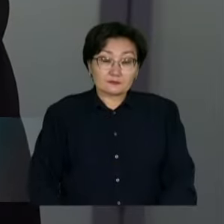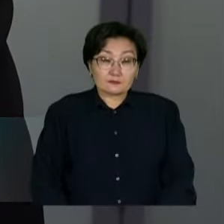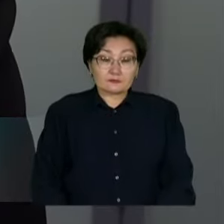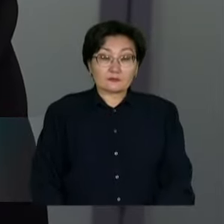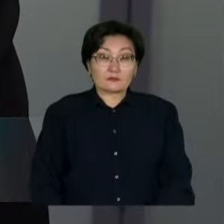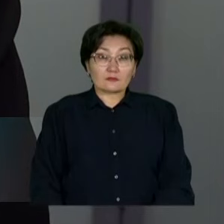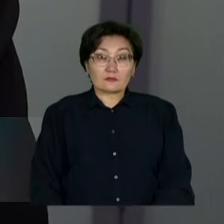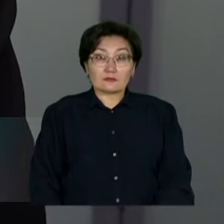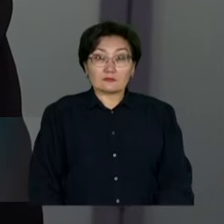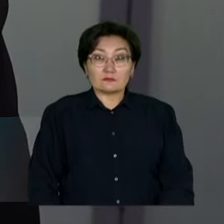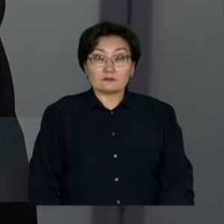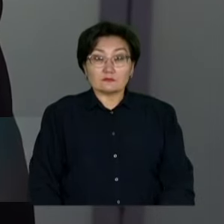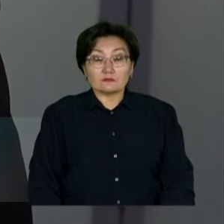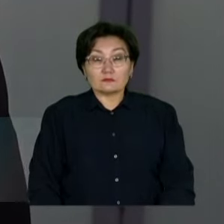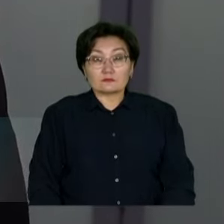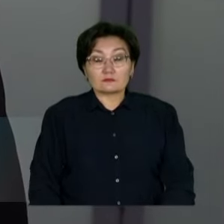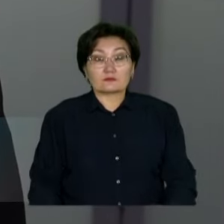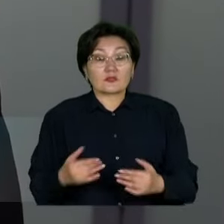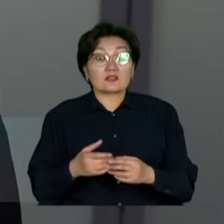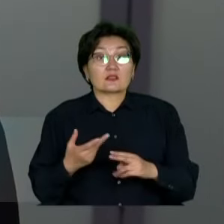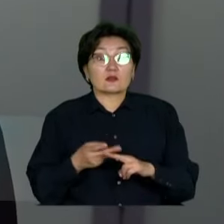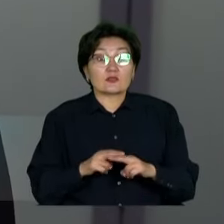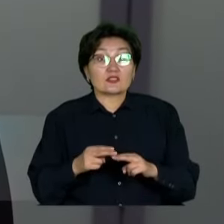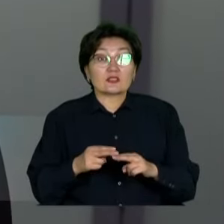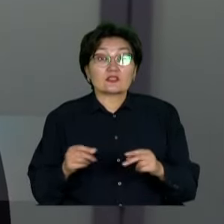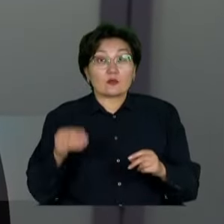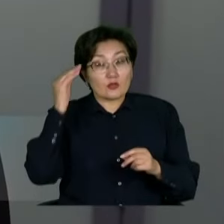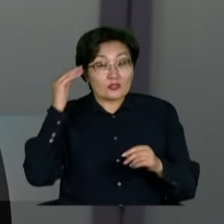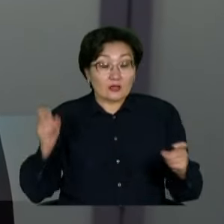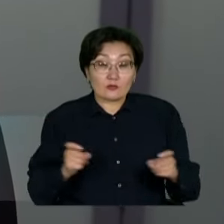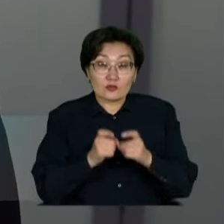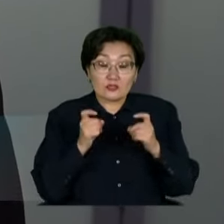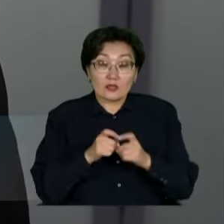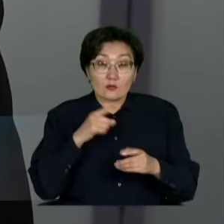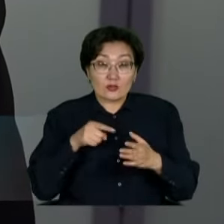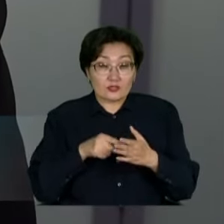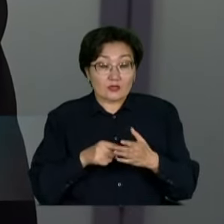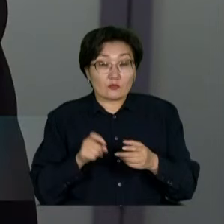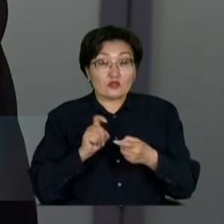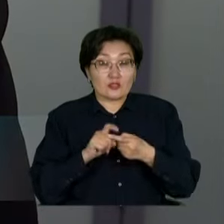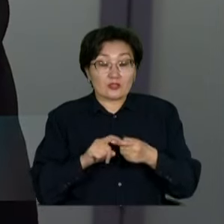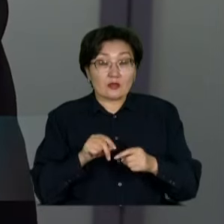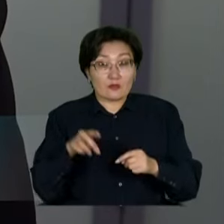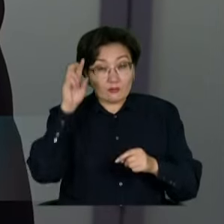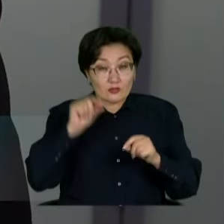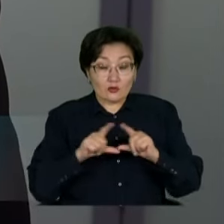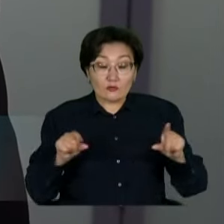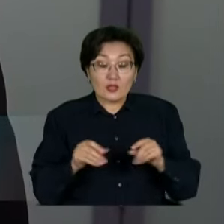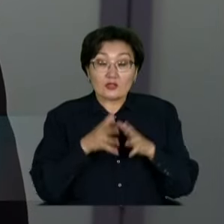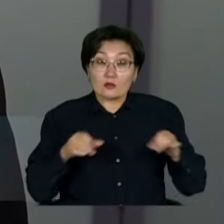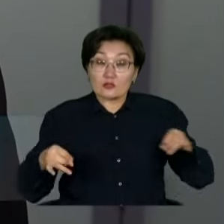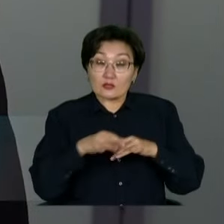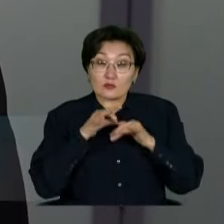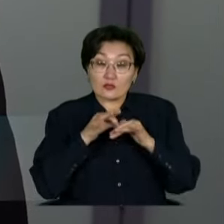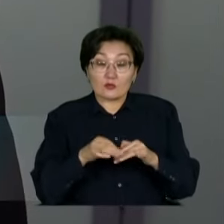По вопросам, допустим, конфликта интересов. Мүдделер қақтығысы мәселесі бойынша мемлекеттік органдарда ауқымды талдау жүргіздік. Жақын туыстардың бір